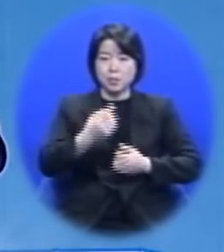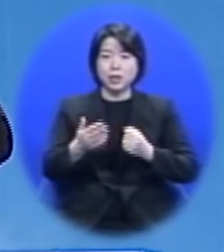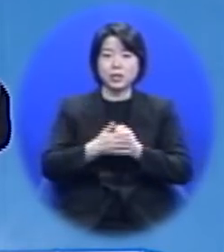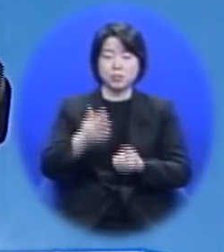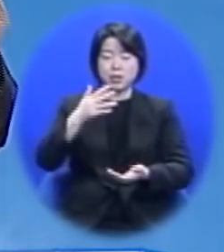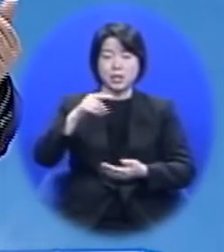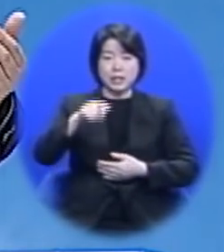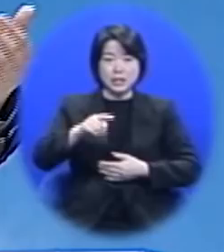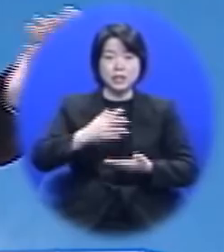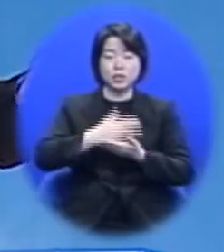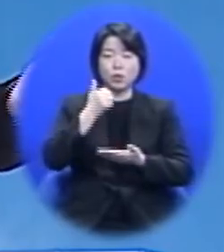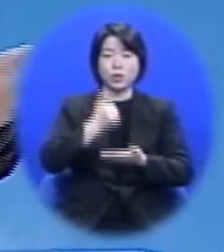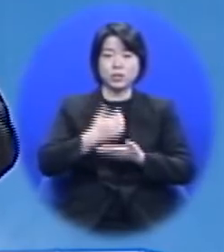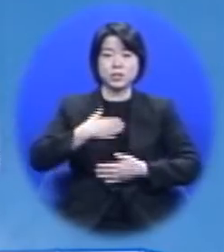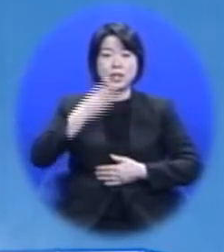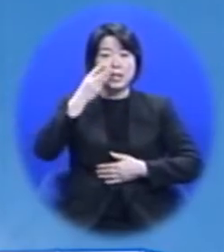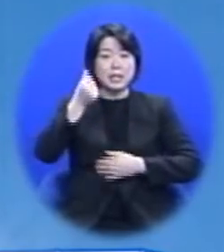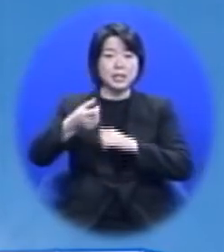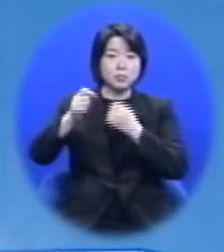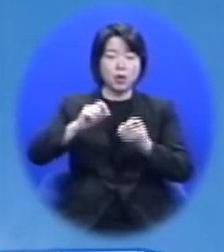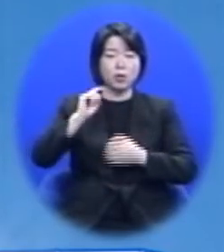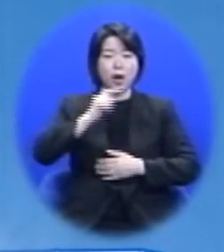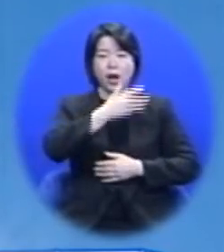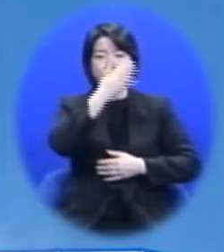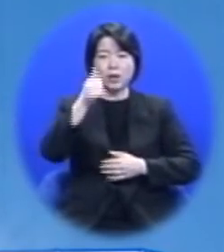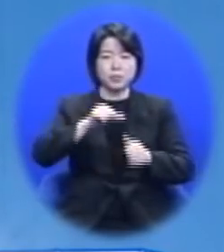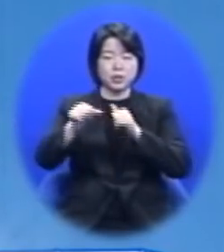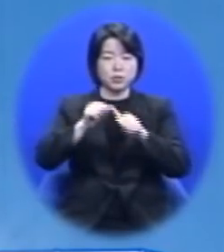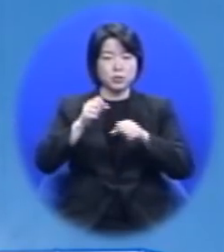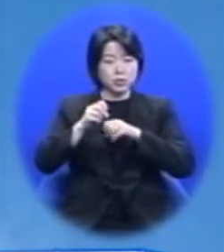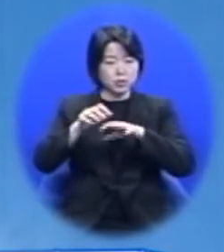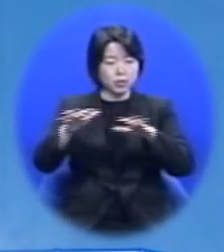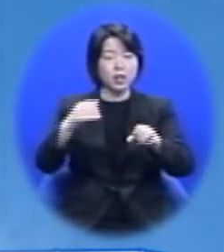부으사 가난한 자에게 아름다운 소식을 전하게 하려 하십니다.